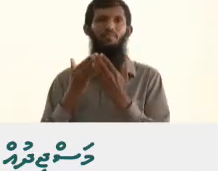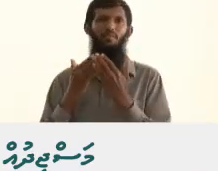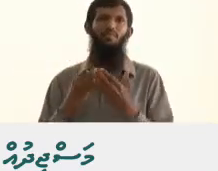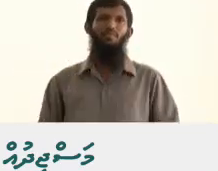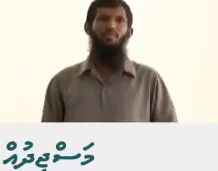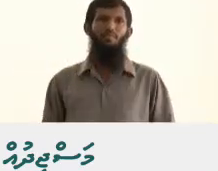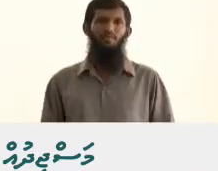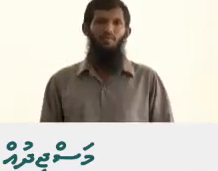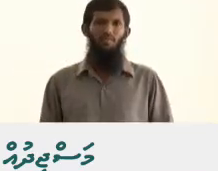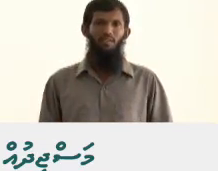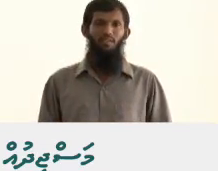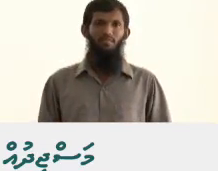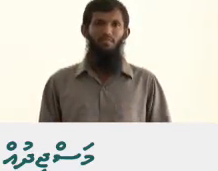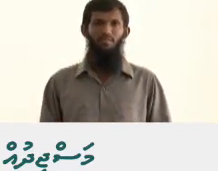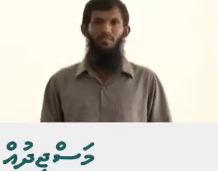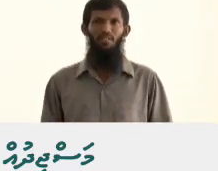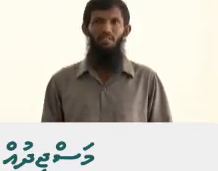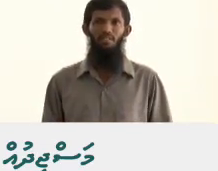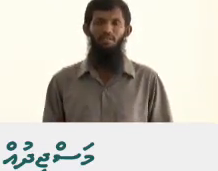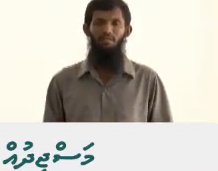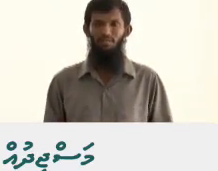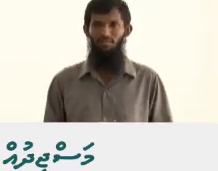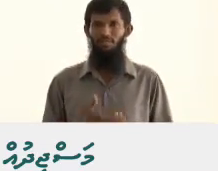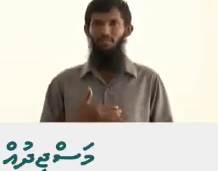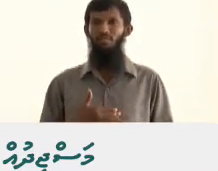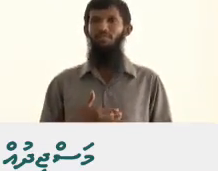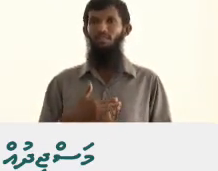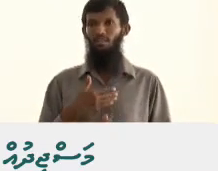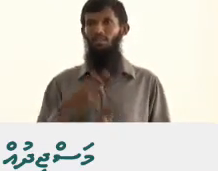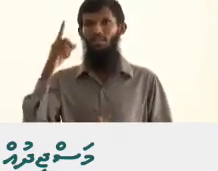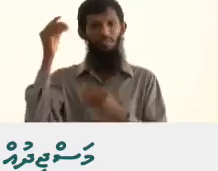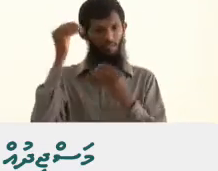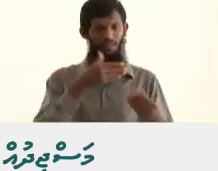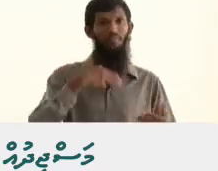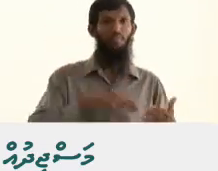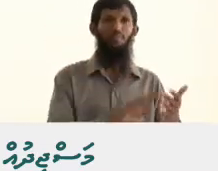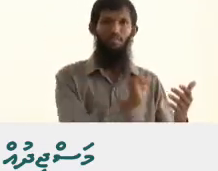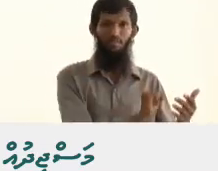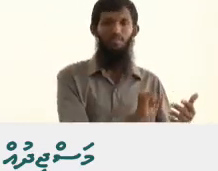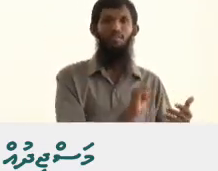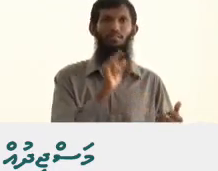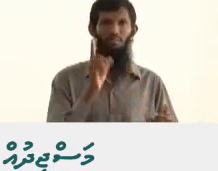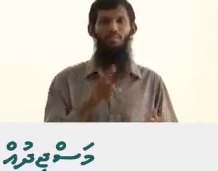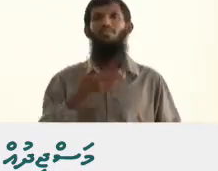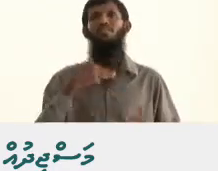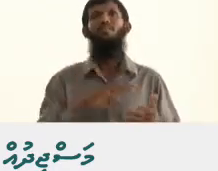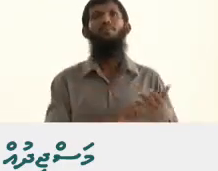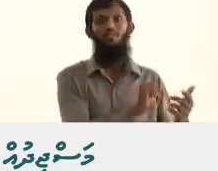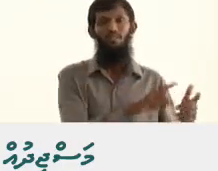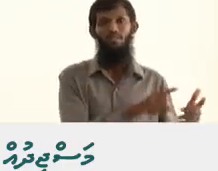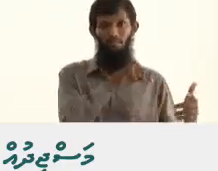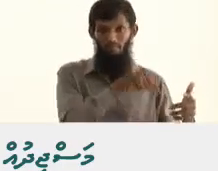তেদুমক বায়ান কদদেবুমা আরহু শিমাইন আল্লাহু ফুনু বি রাসূলা সলাওয়াতাই সালাম লেবুং এদি দুআ কুরাশ